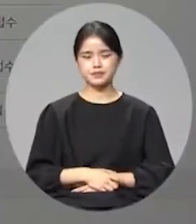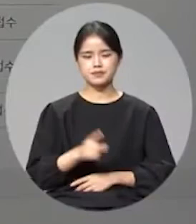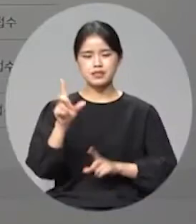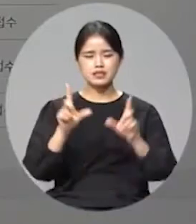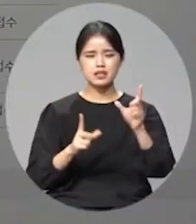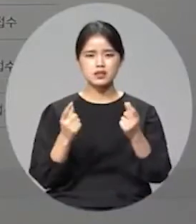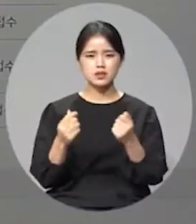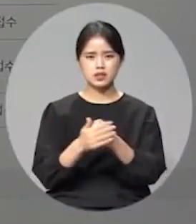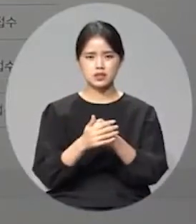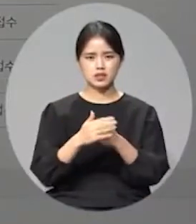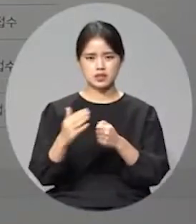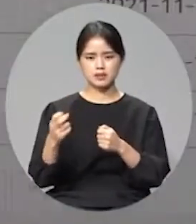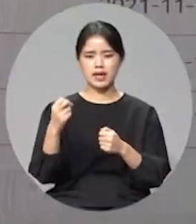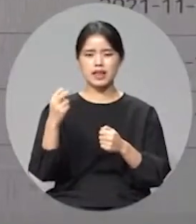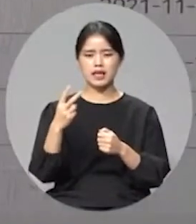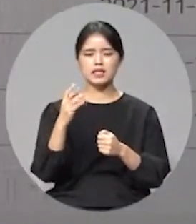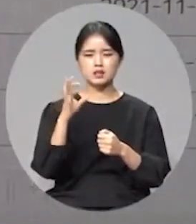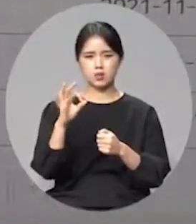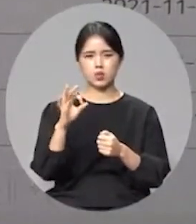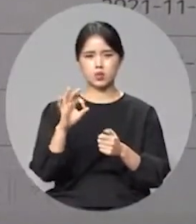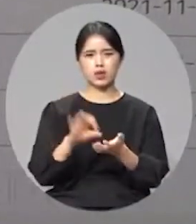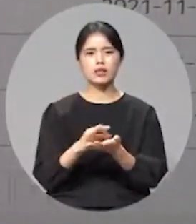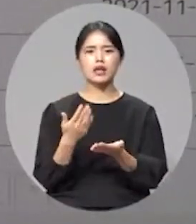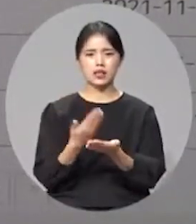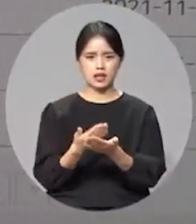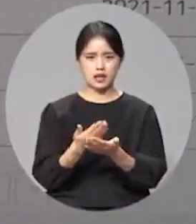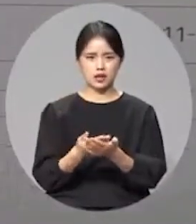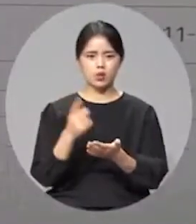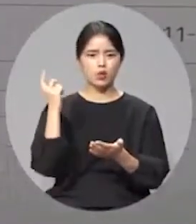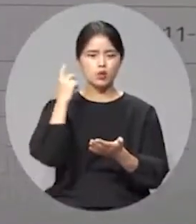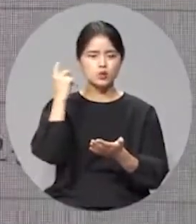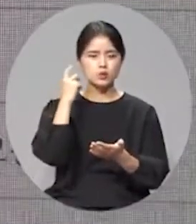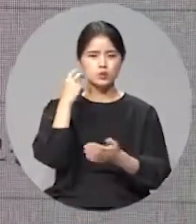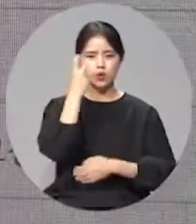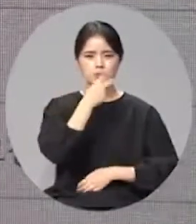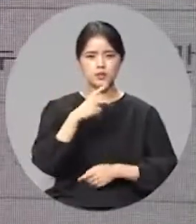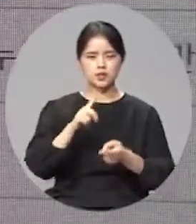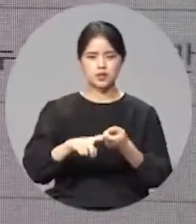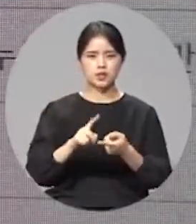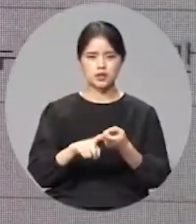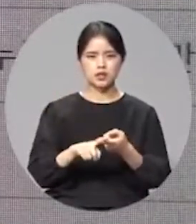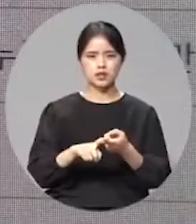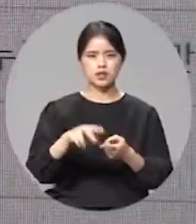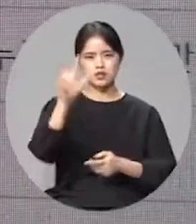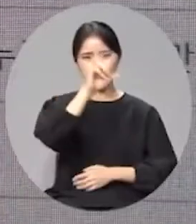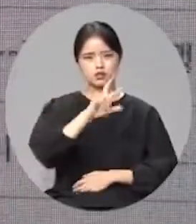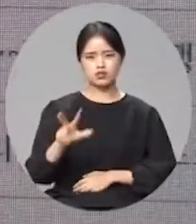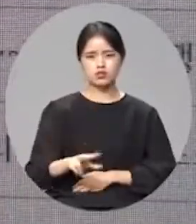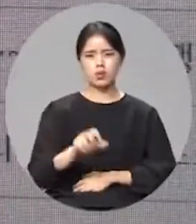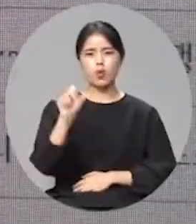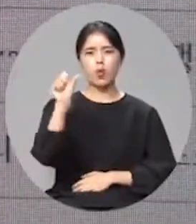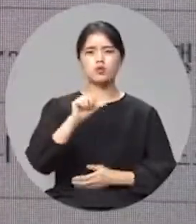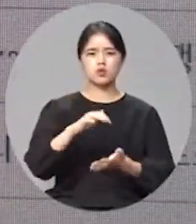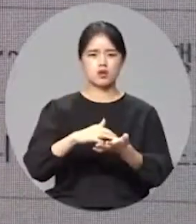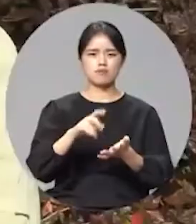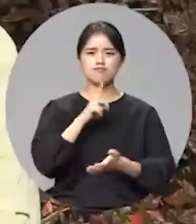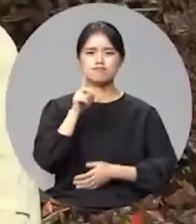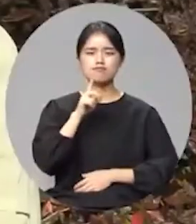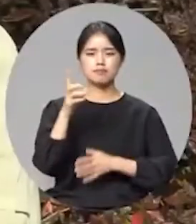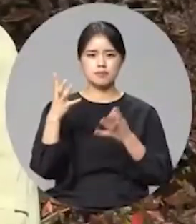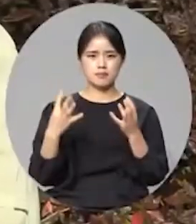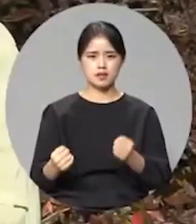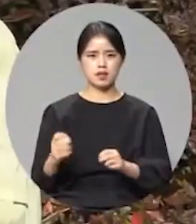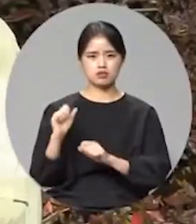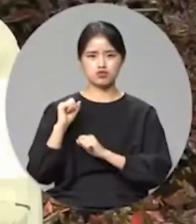사정이 이렇다 보니 재측정을 요구하는 등 소음 측정에 관한 질의가 전국적으로 5천 건을 넘었습니다.